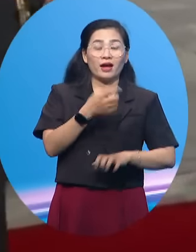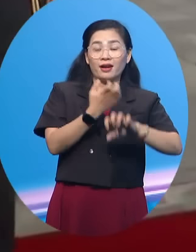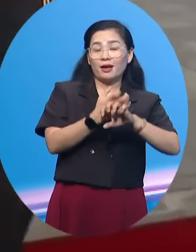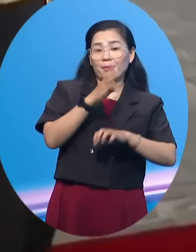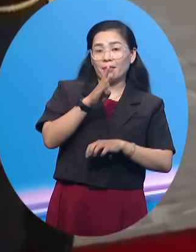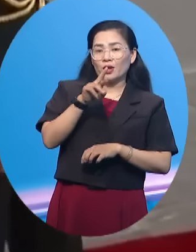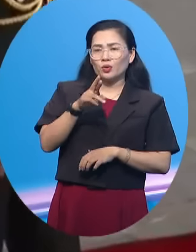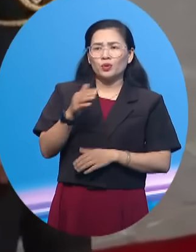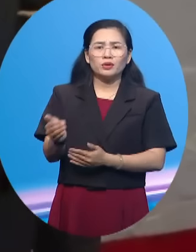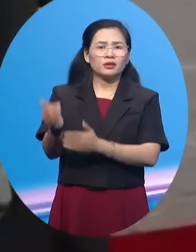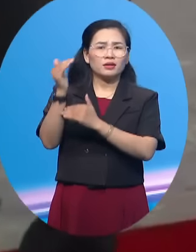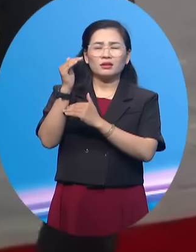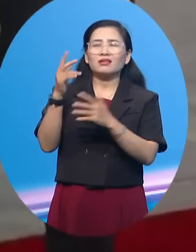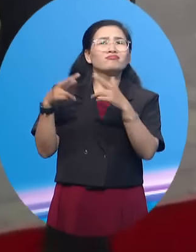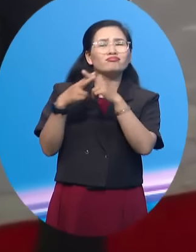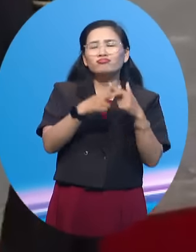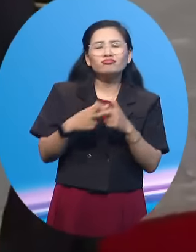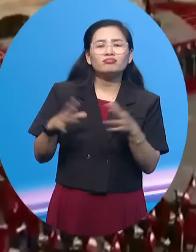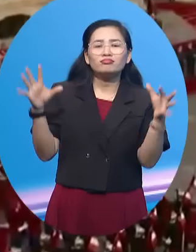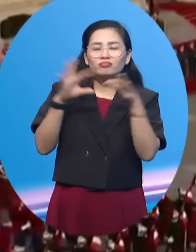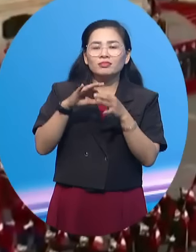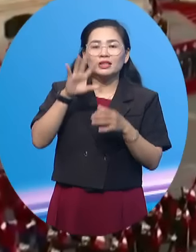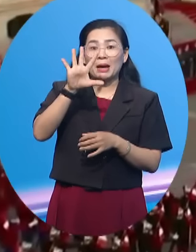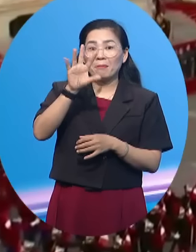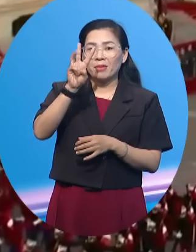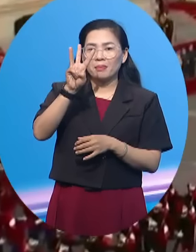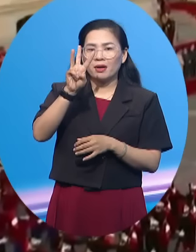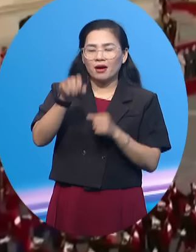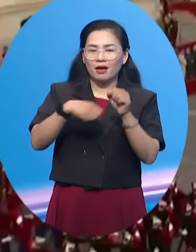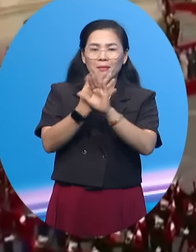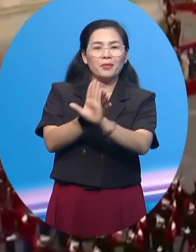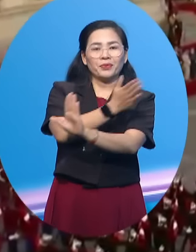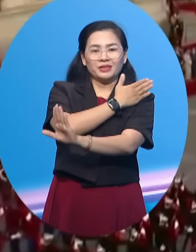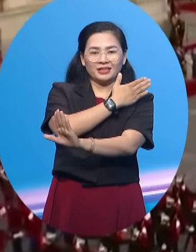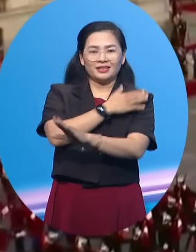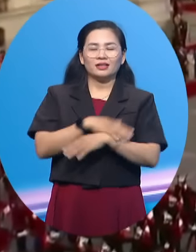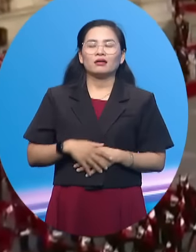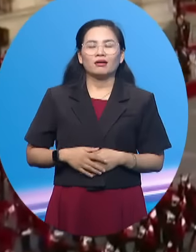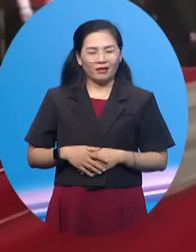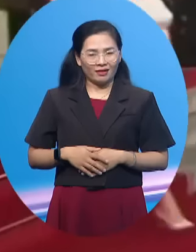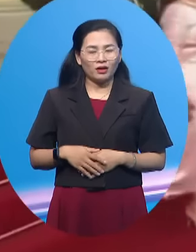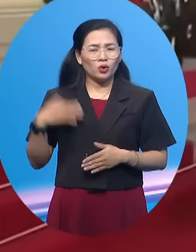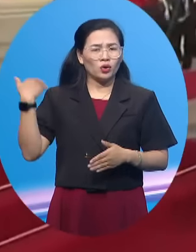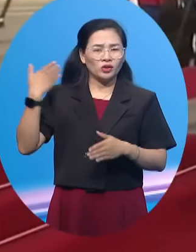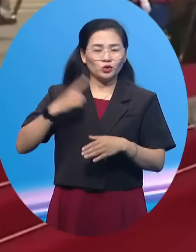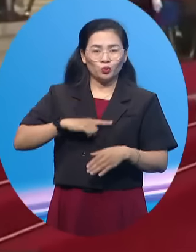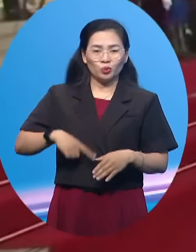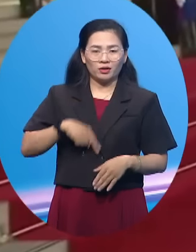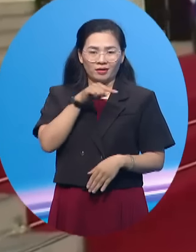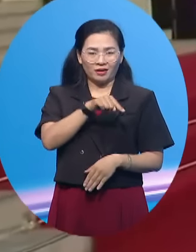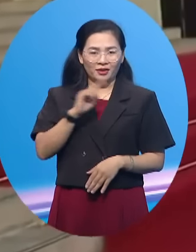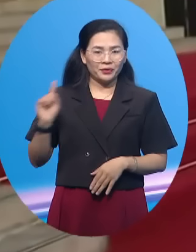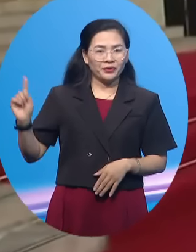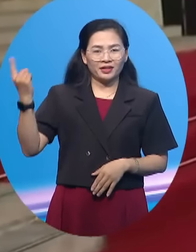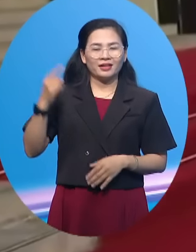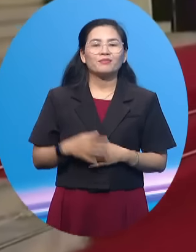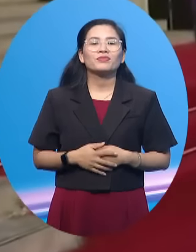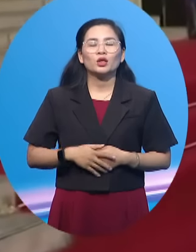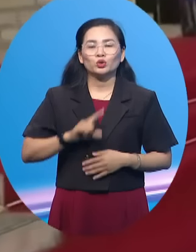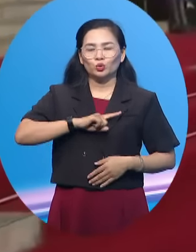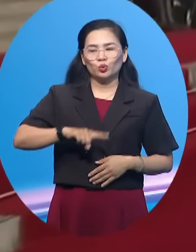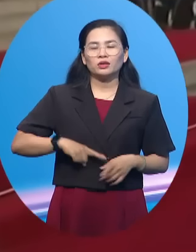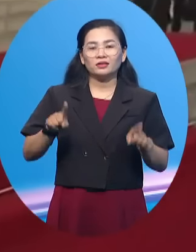giao cách đây 53 năm. Peru là một trong những nước Mỹ Latin đầu tiên thiết lập quan hệ ngoại giao với Trung Quốc. Trung Quốc là